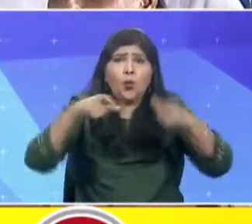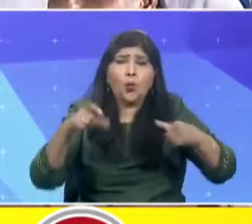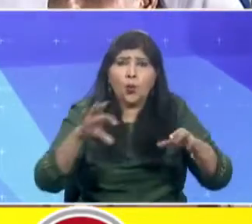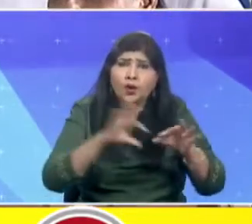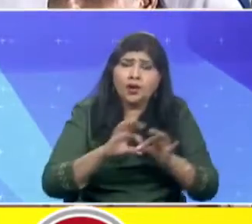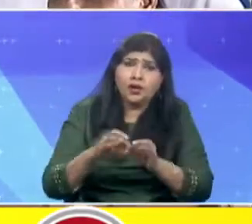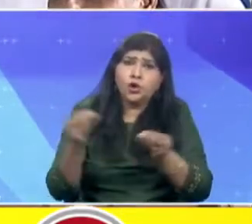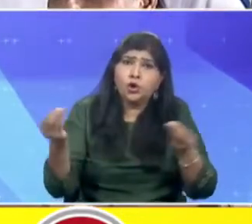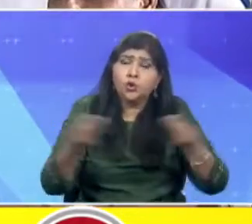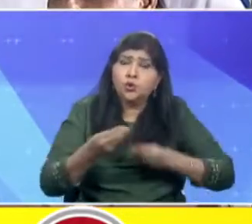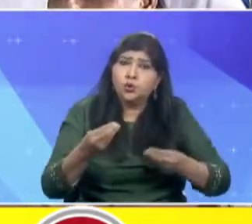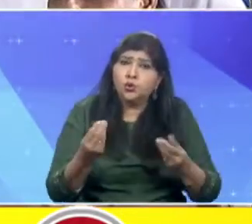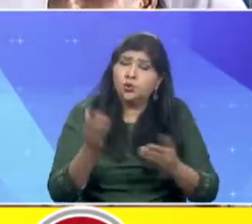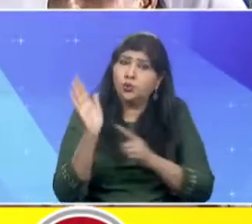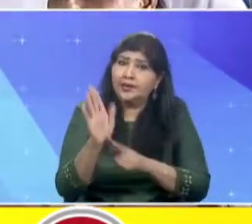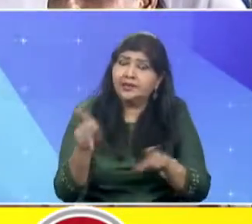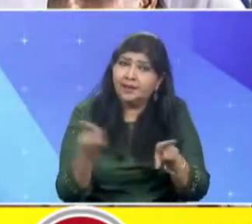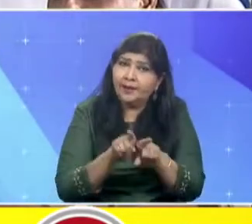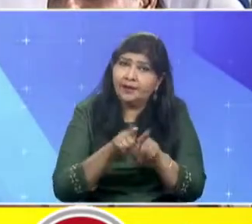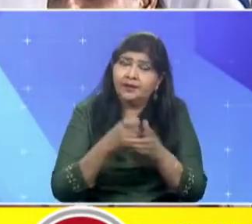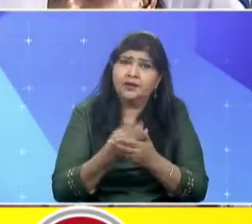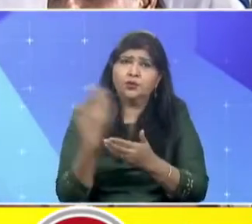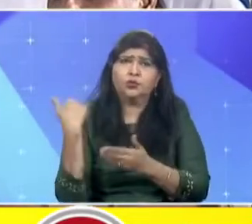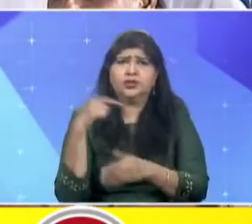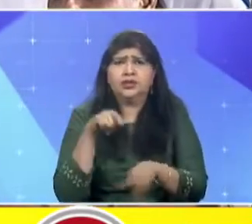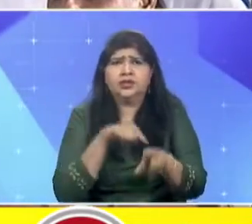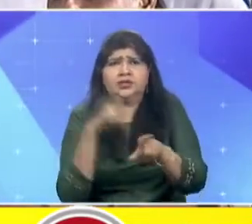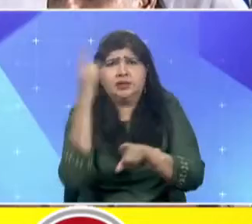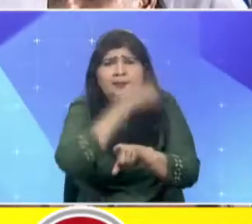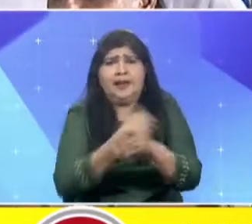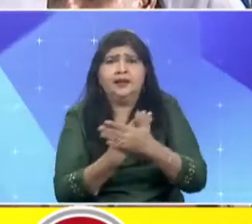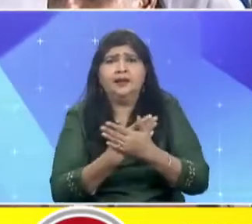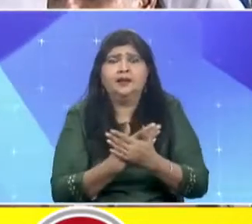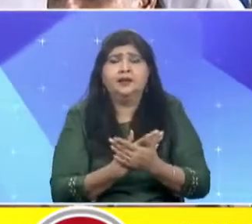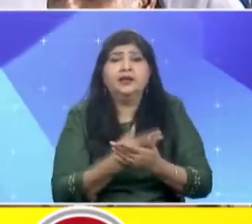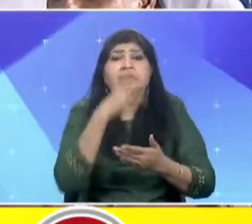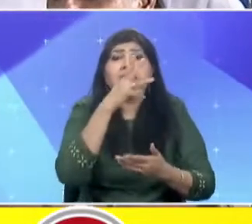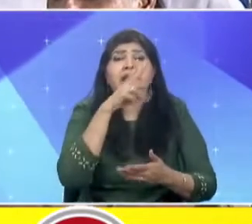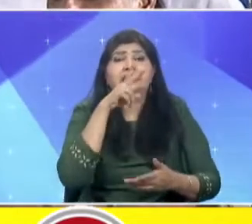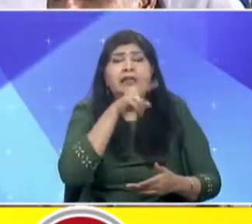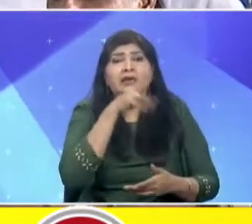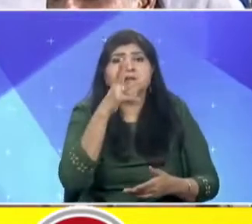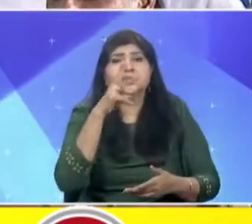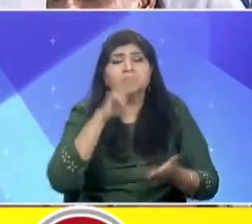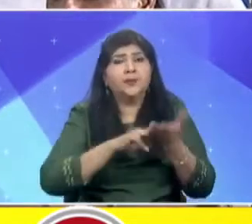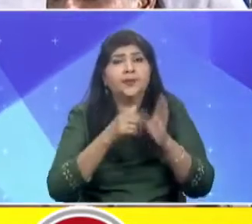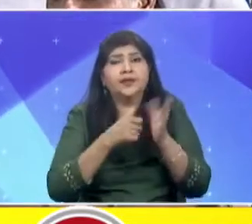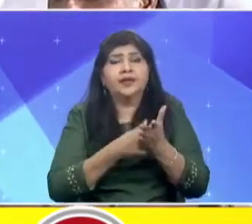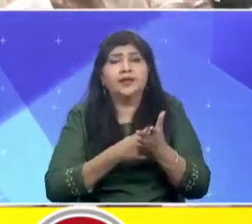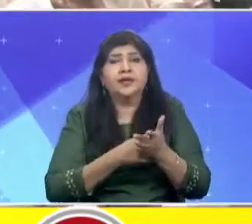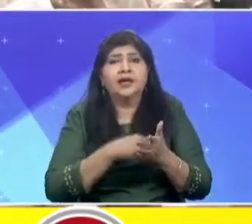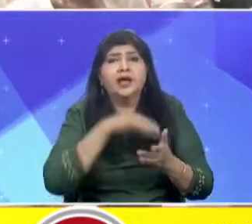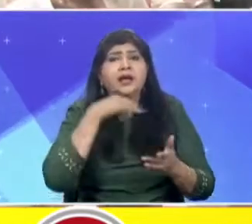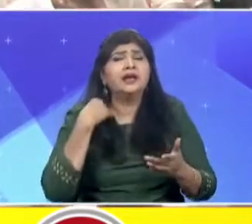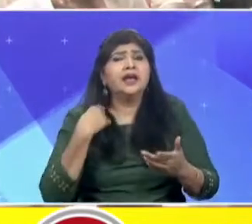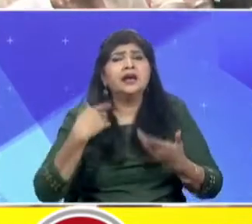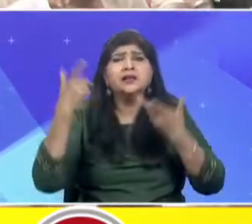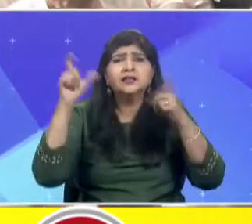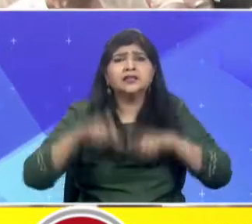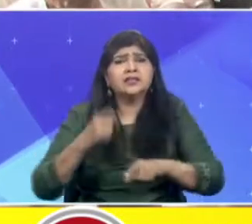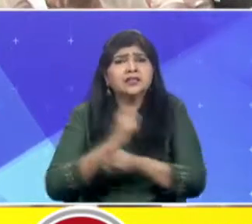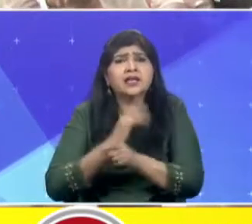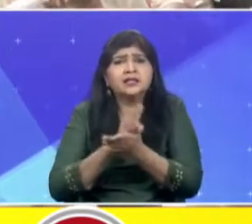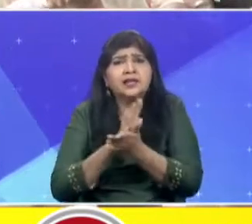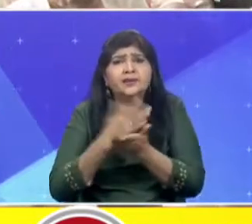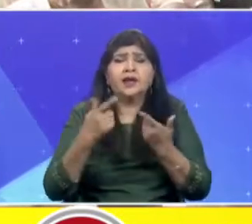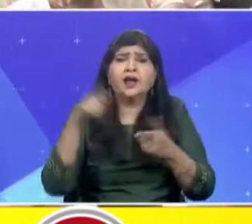की नई मिसाल बन रहा है। कुछ दिन पहले 23 मार्च को शहीद दिवस पर देश के अलग अलग कोने